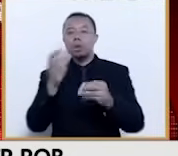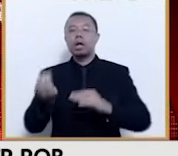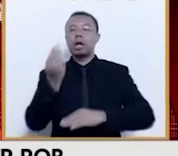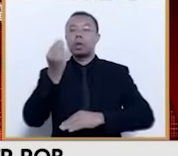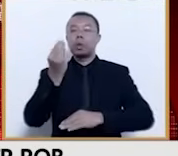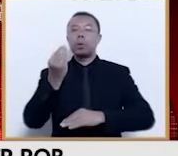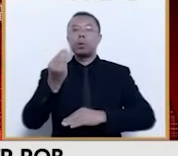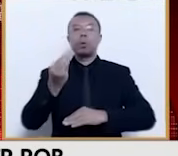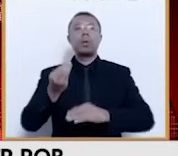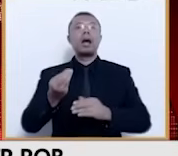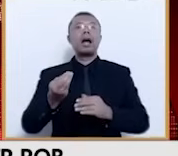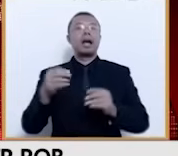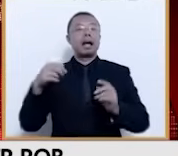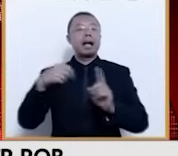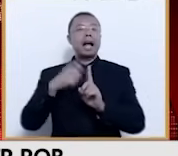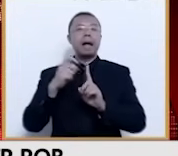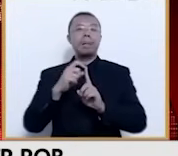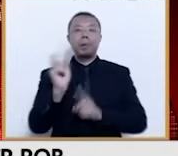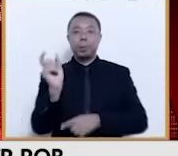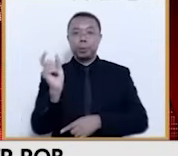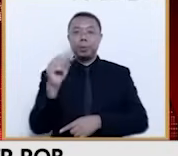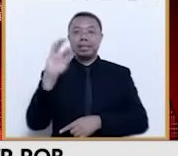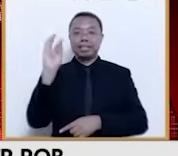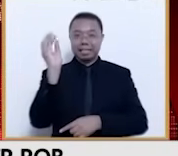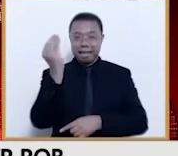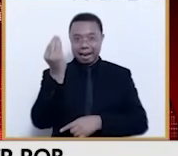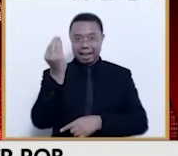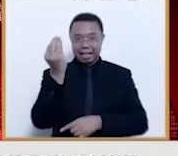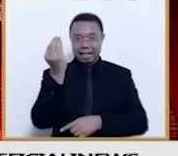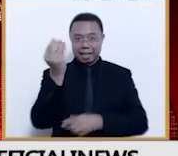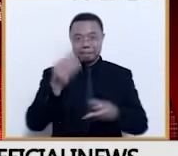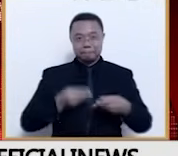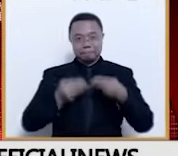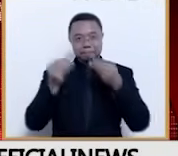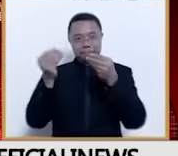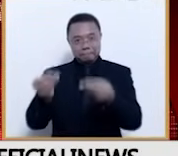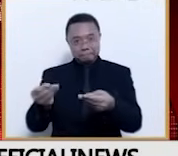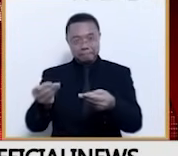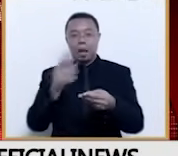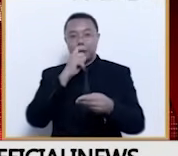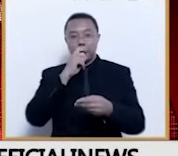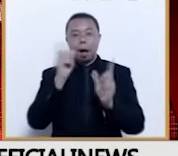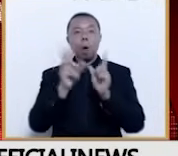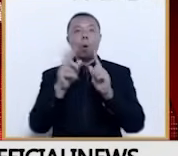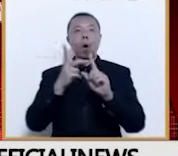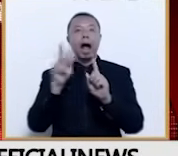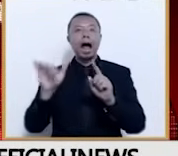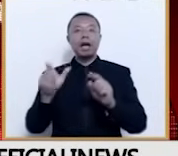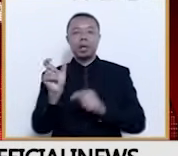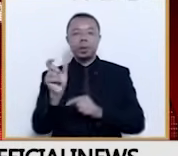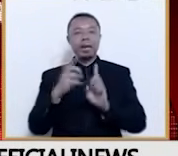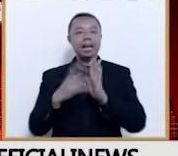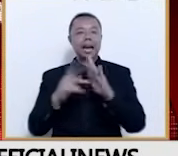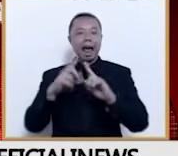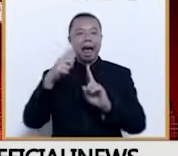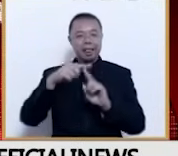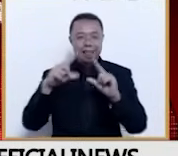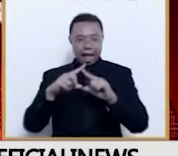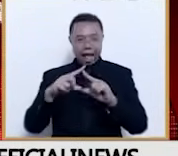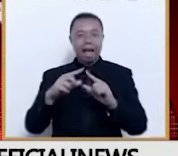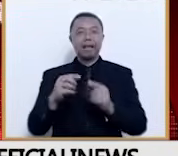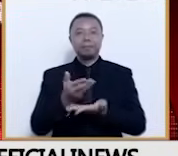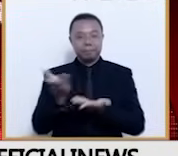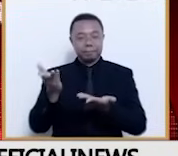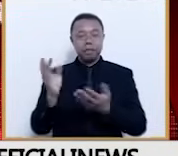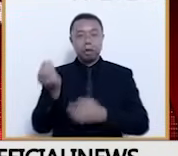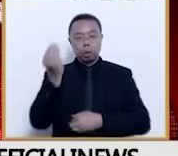debat ketiga kepada Ketua Komisi Pemilihan Umum Provinsi DKI Jakarta Bapak Wahyu Dinata. Dan kepada